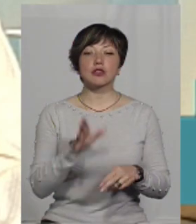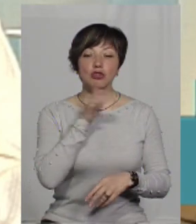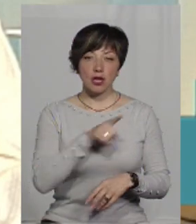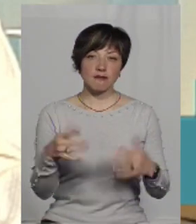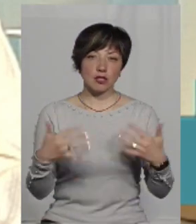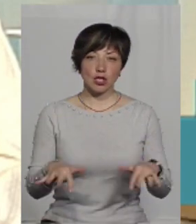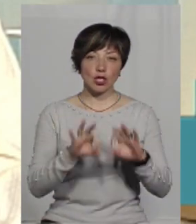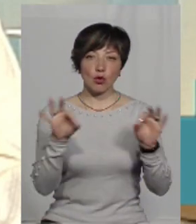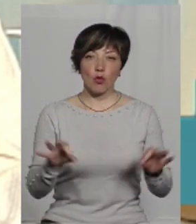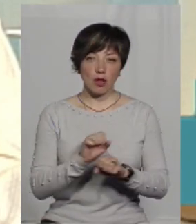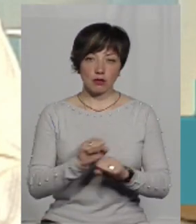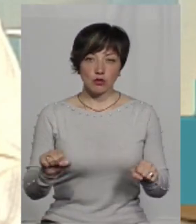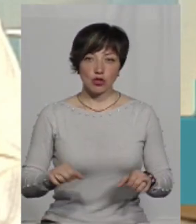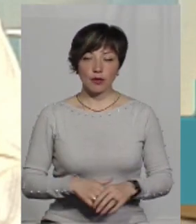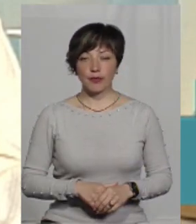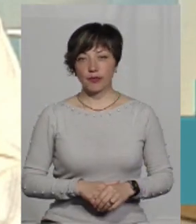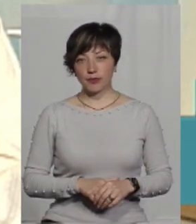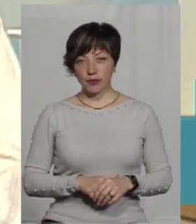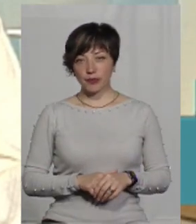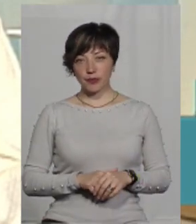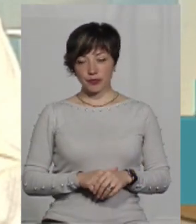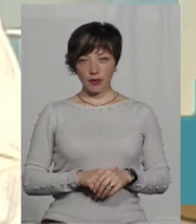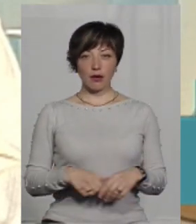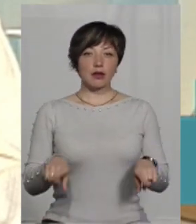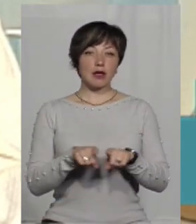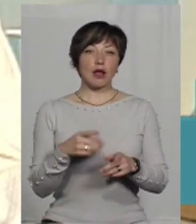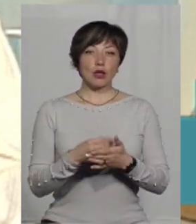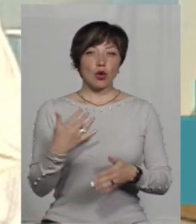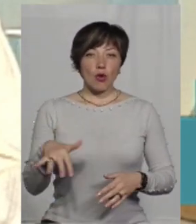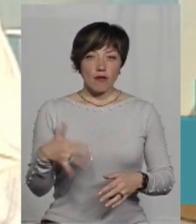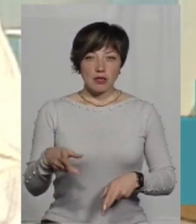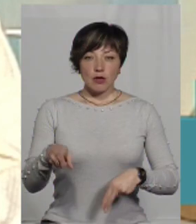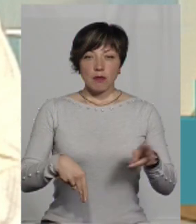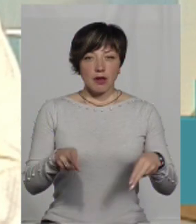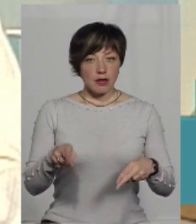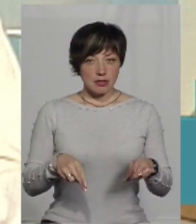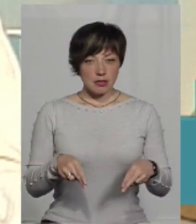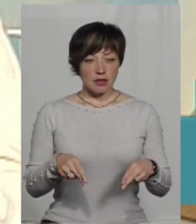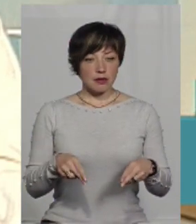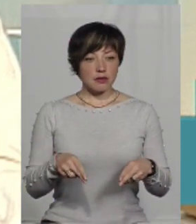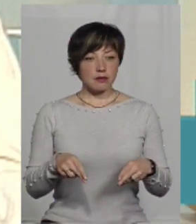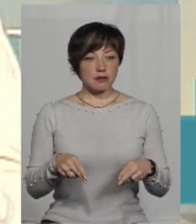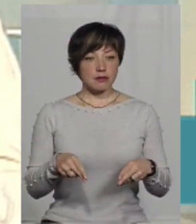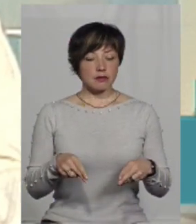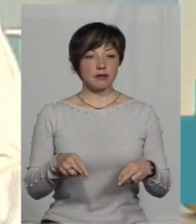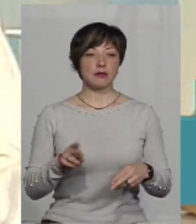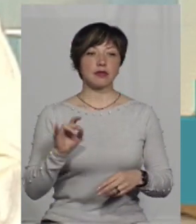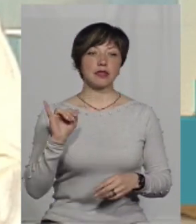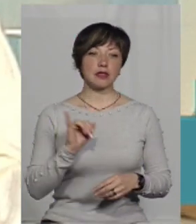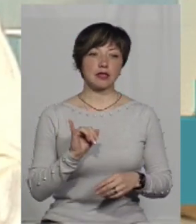час втрачати ніколи не можна. І така дорога вартість цих операцій, От вона